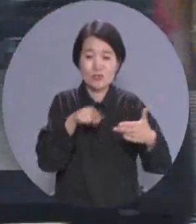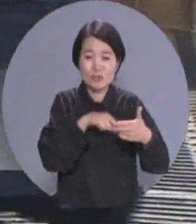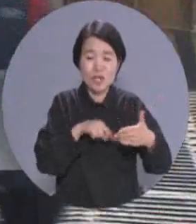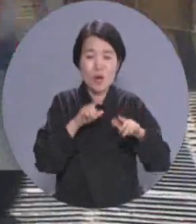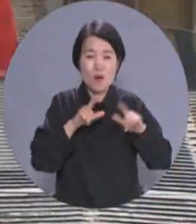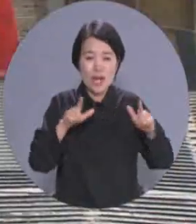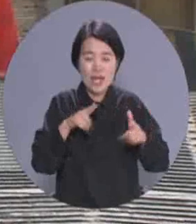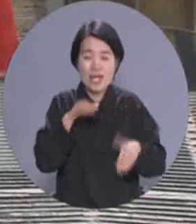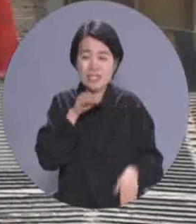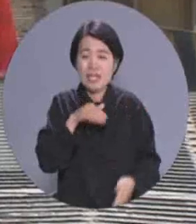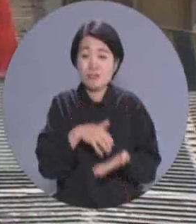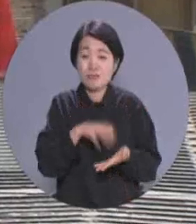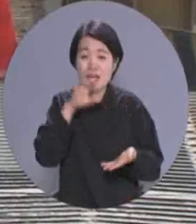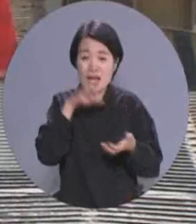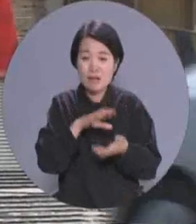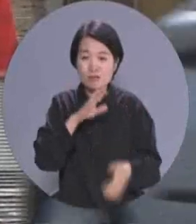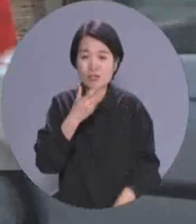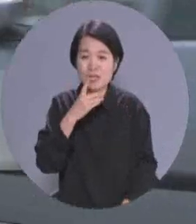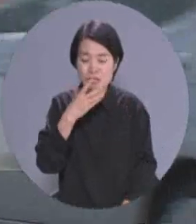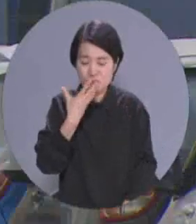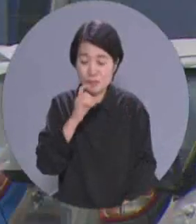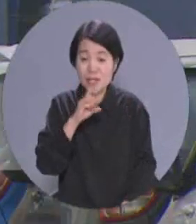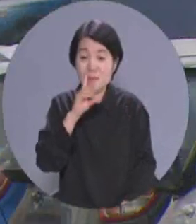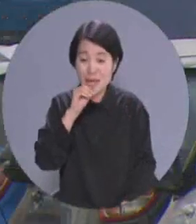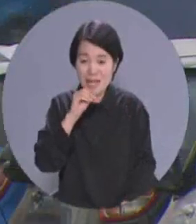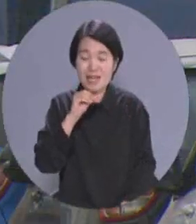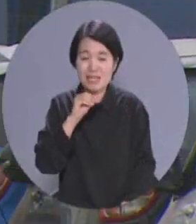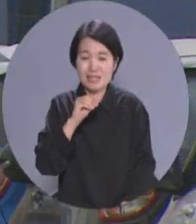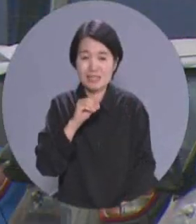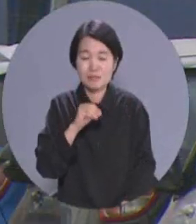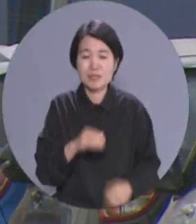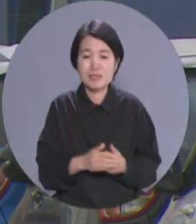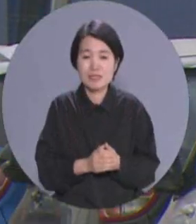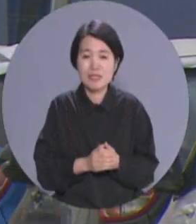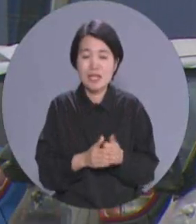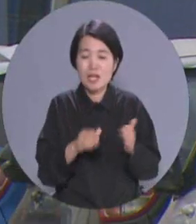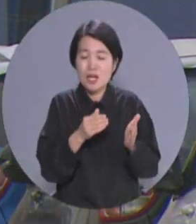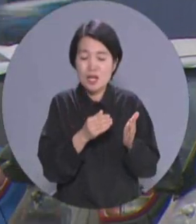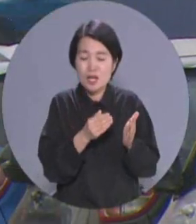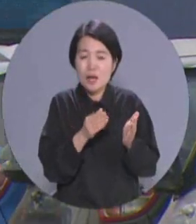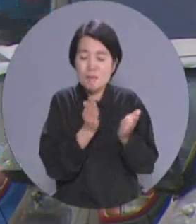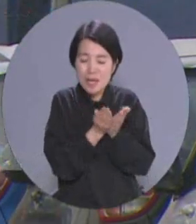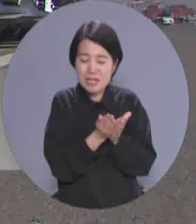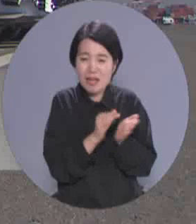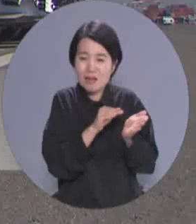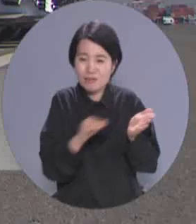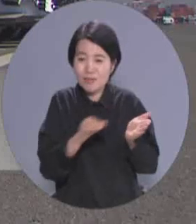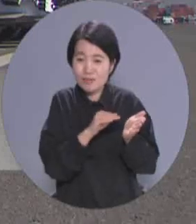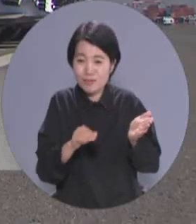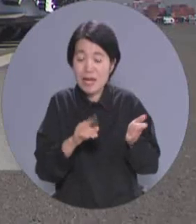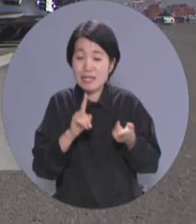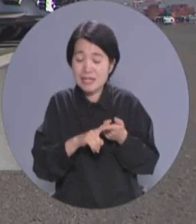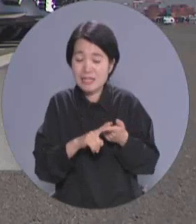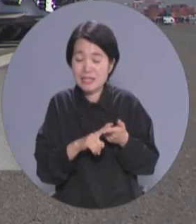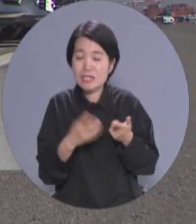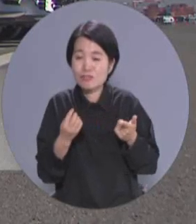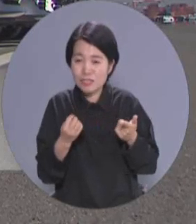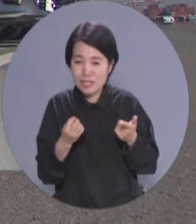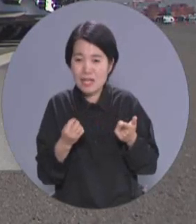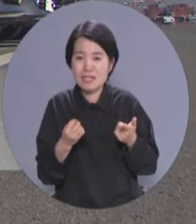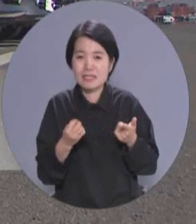91만 여대의 자동차를 환적 처리했습니다이 가운데 양하 화물 배에서 내리는 화물에 대해서만 광양시는